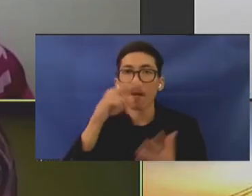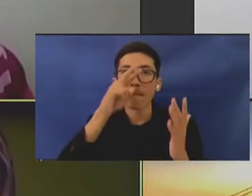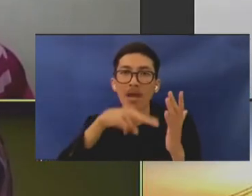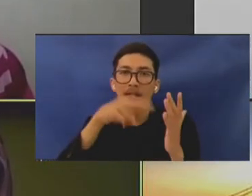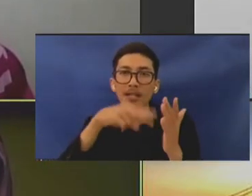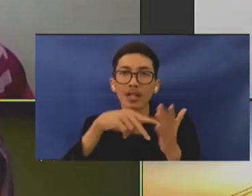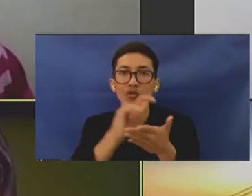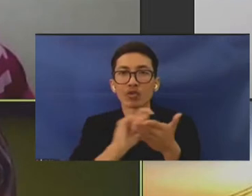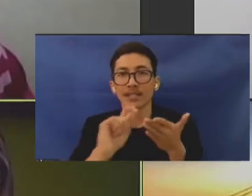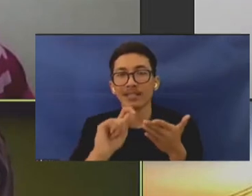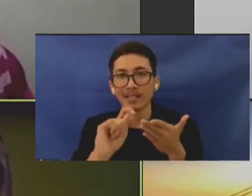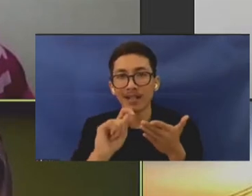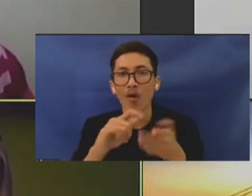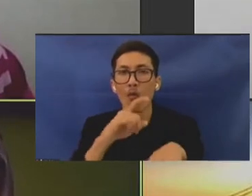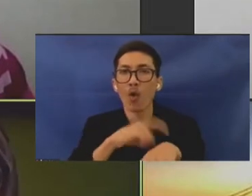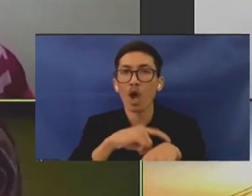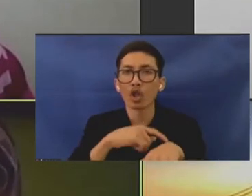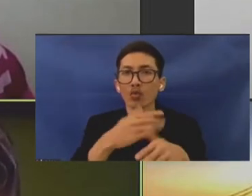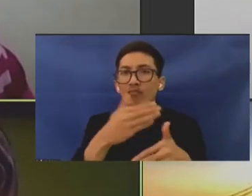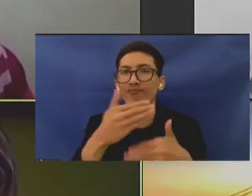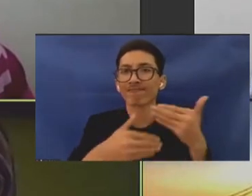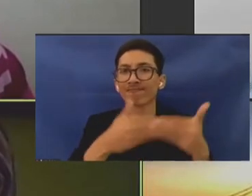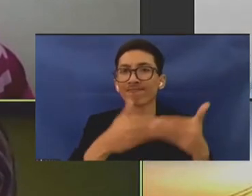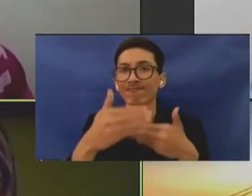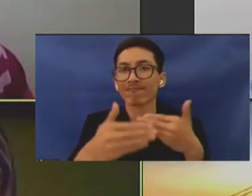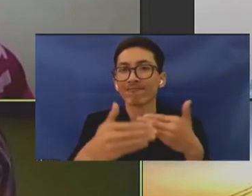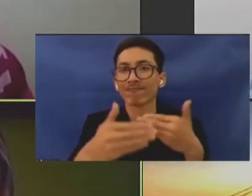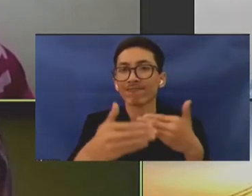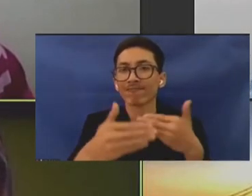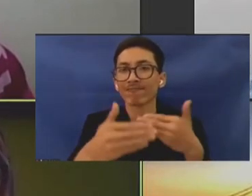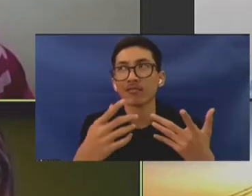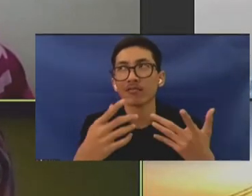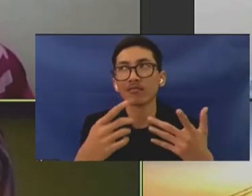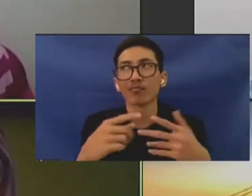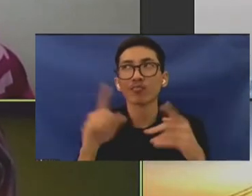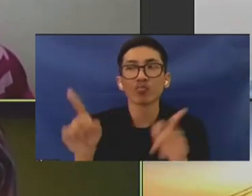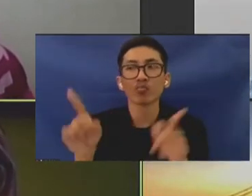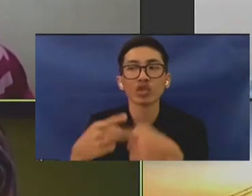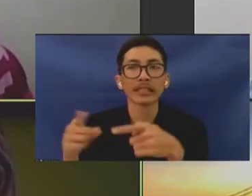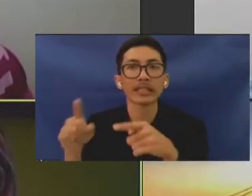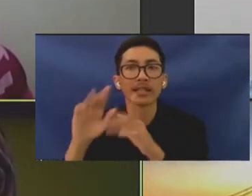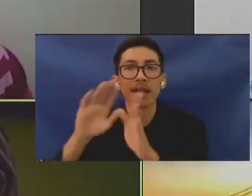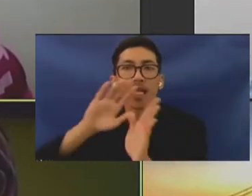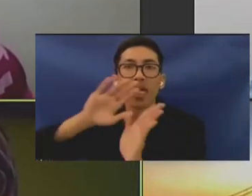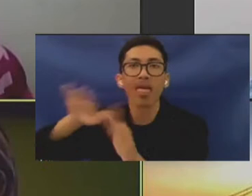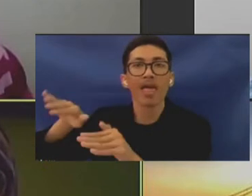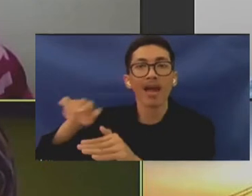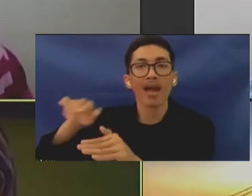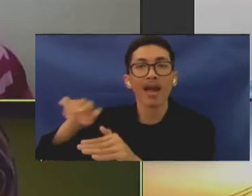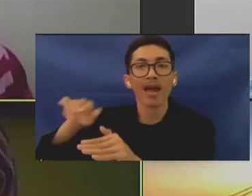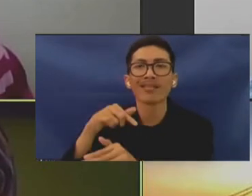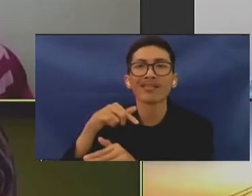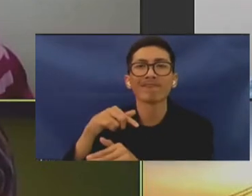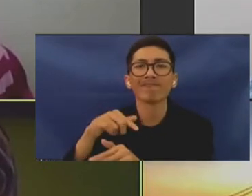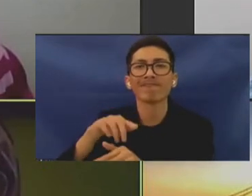waktu sepertinya dia mulai meninggalkan musiknya gitu. Dia saat ini lebih suka